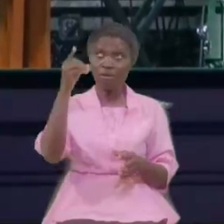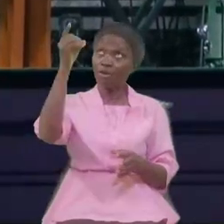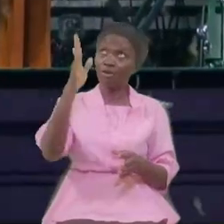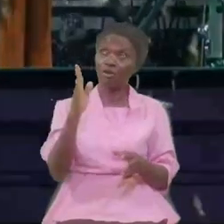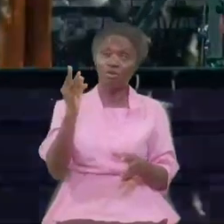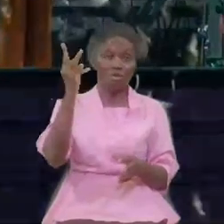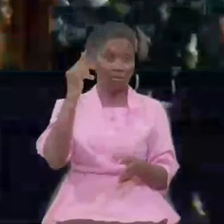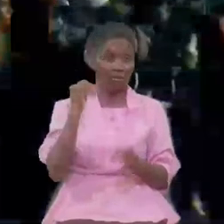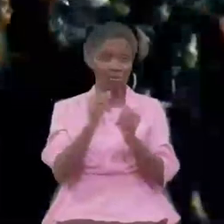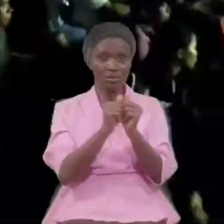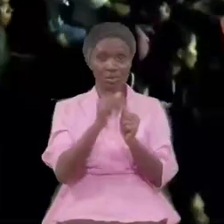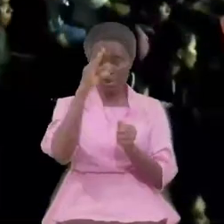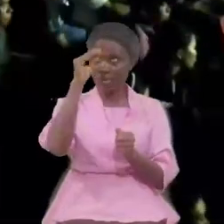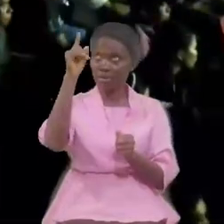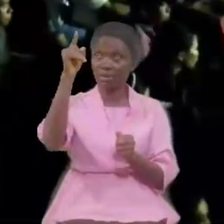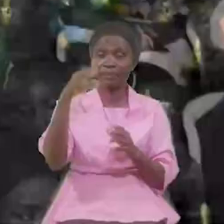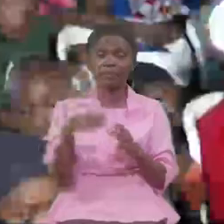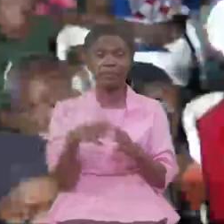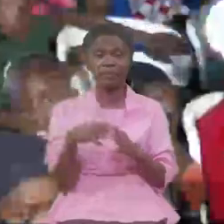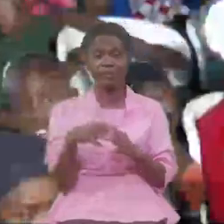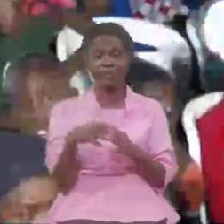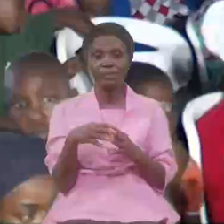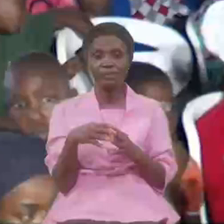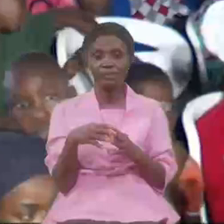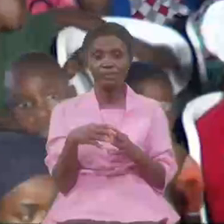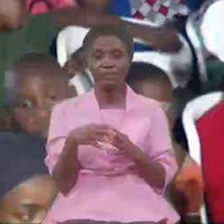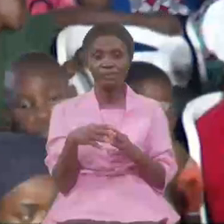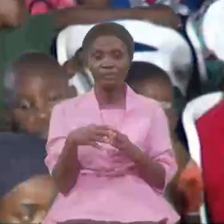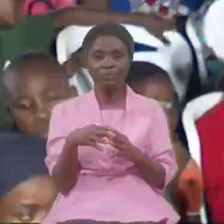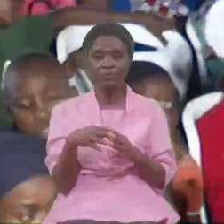Car Dieu était avec lui.